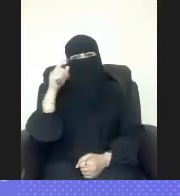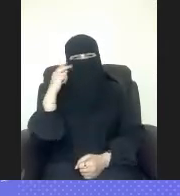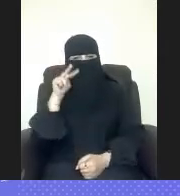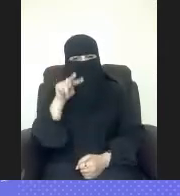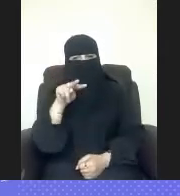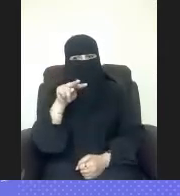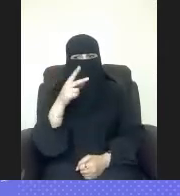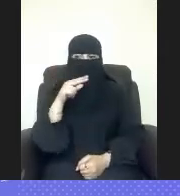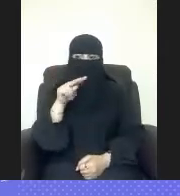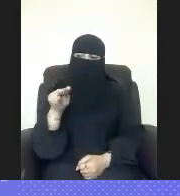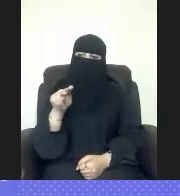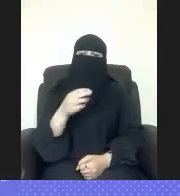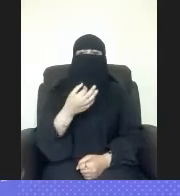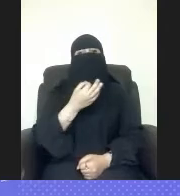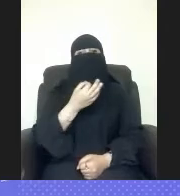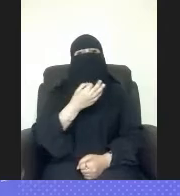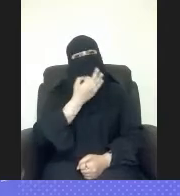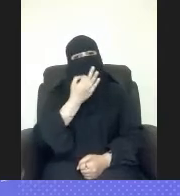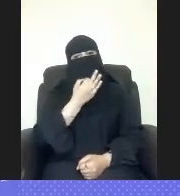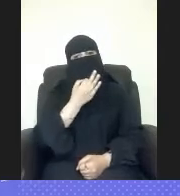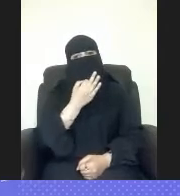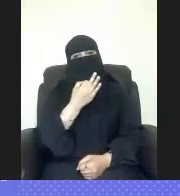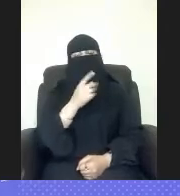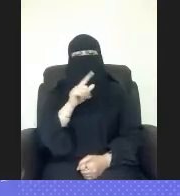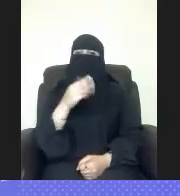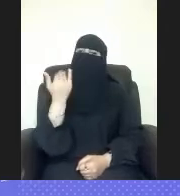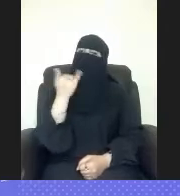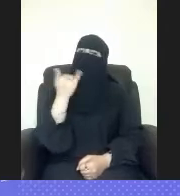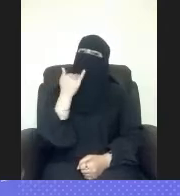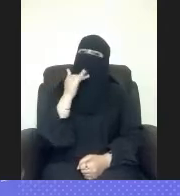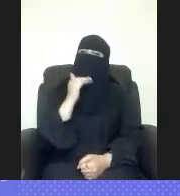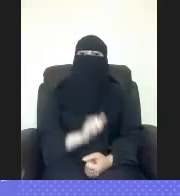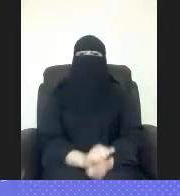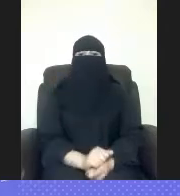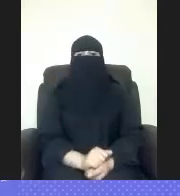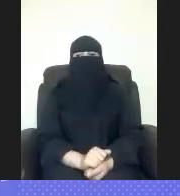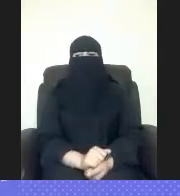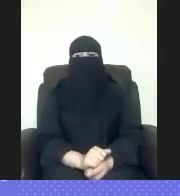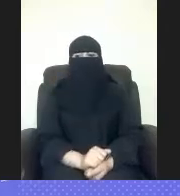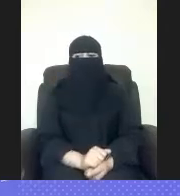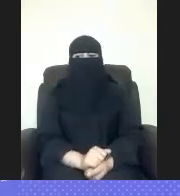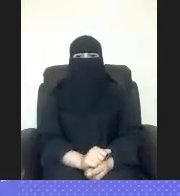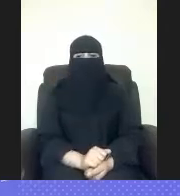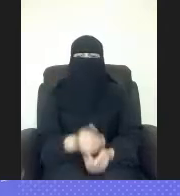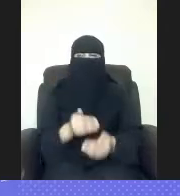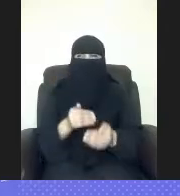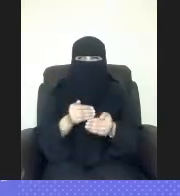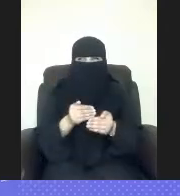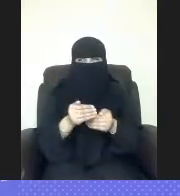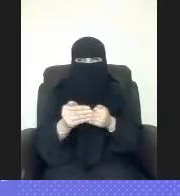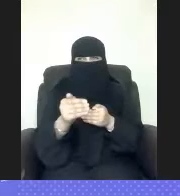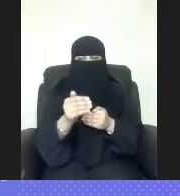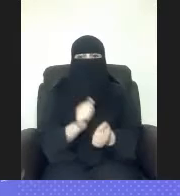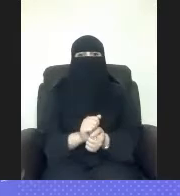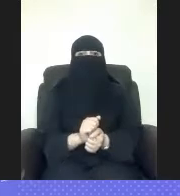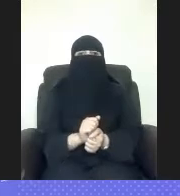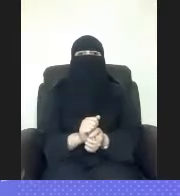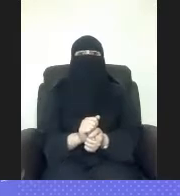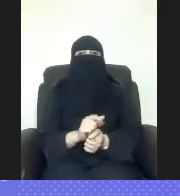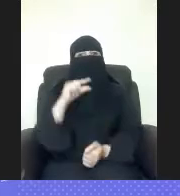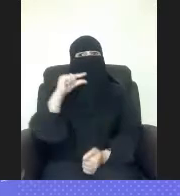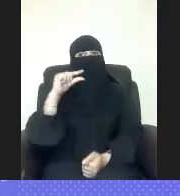من المستمعين، وما سأقوم بتقديمه الآن هو امتداد لما عرضه البروفيسور بادر والدكتور